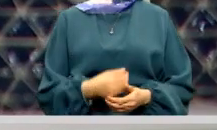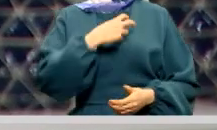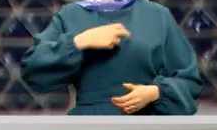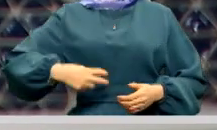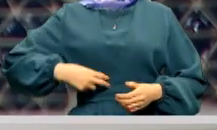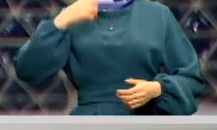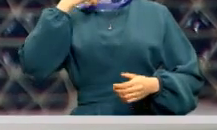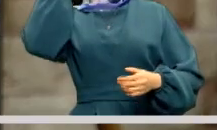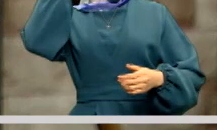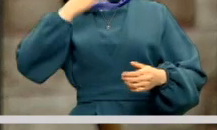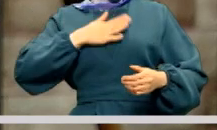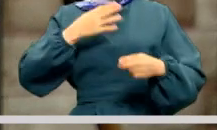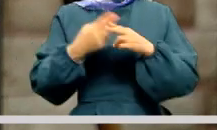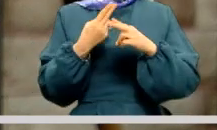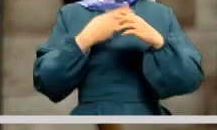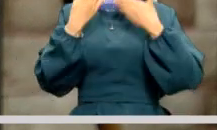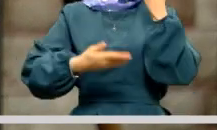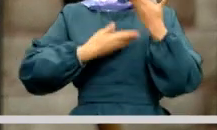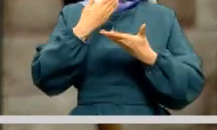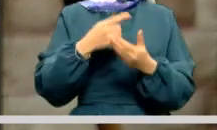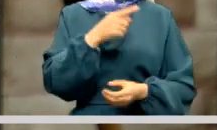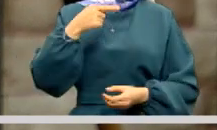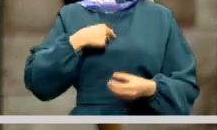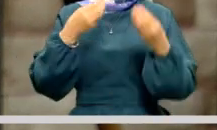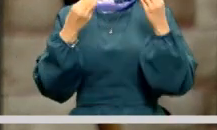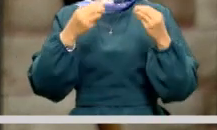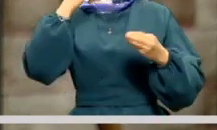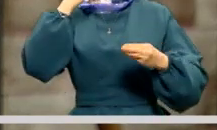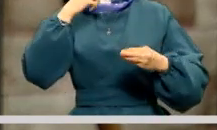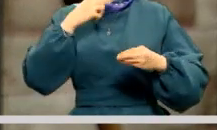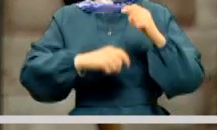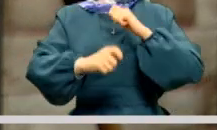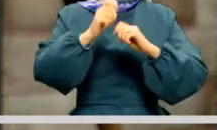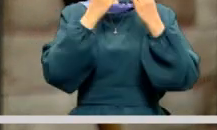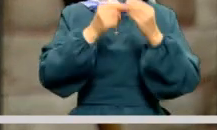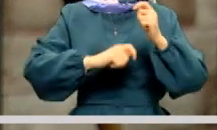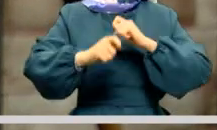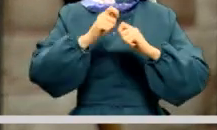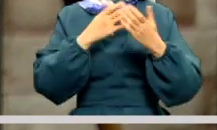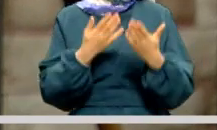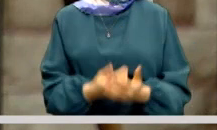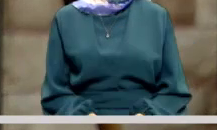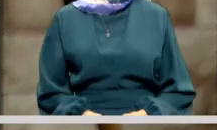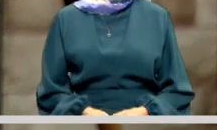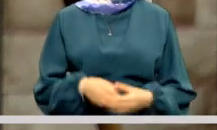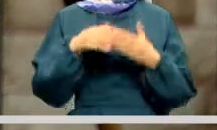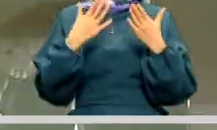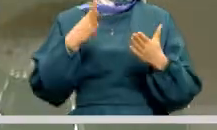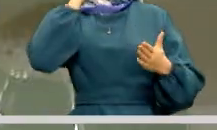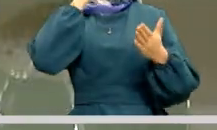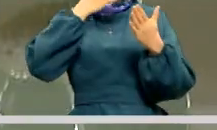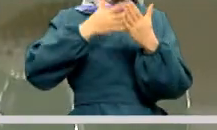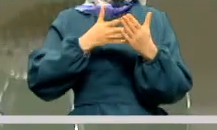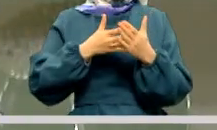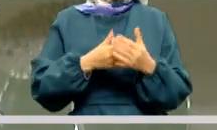efendimizden örnekler vermiştiniz bizim güzel ahlakımızla etki eden davranışlarımızın ya da ibadetlerimizin